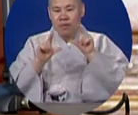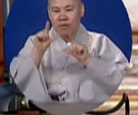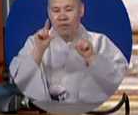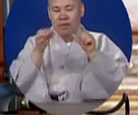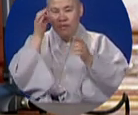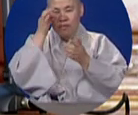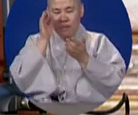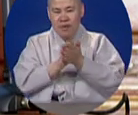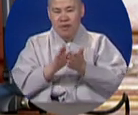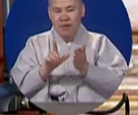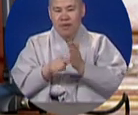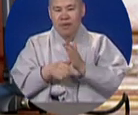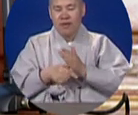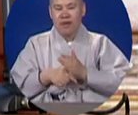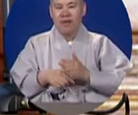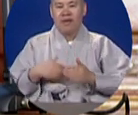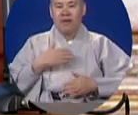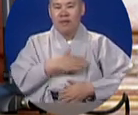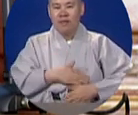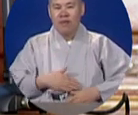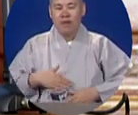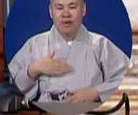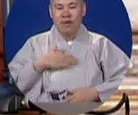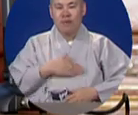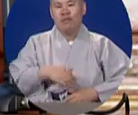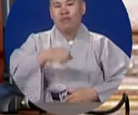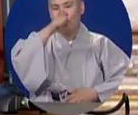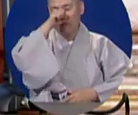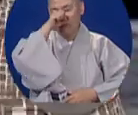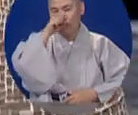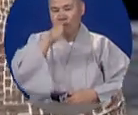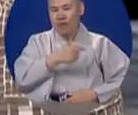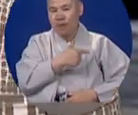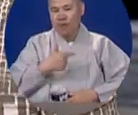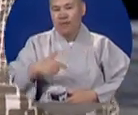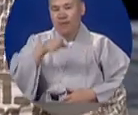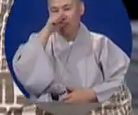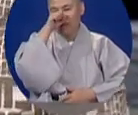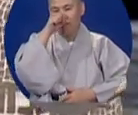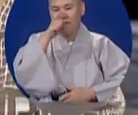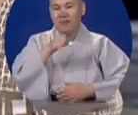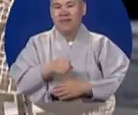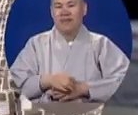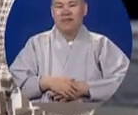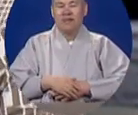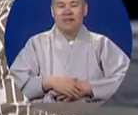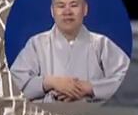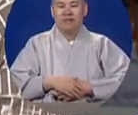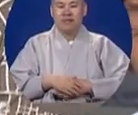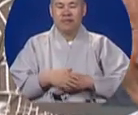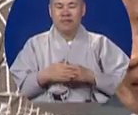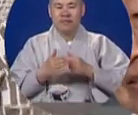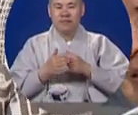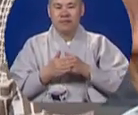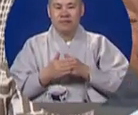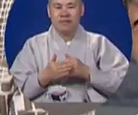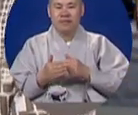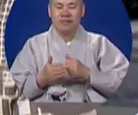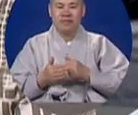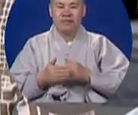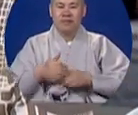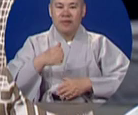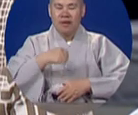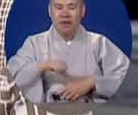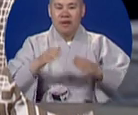속이 좋은지 기분이 참 좋더라 이 말이에요 그래서 그